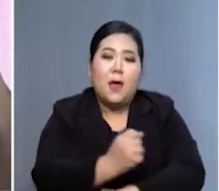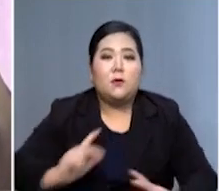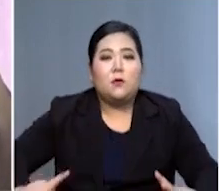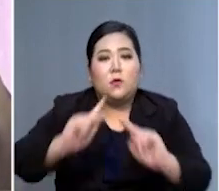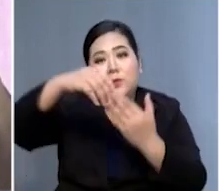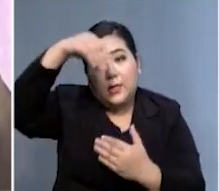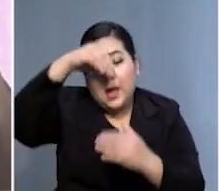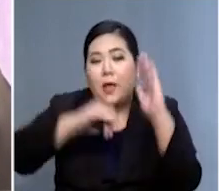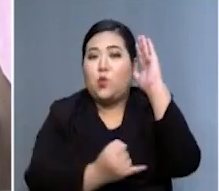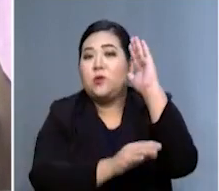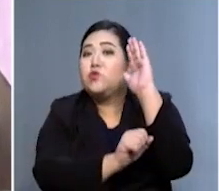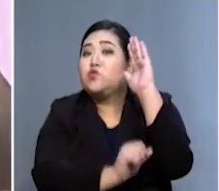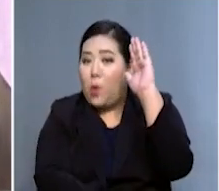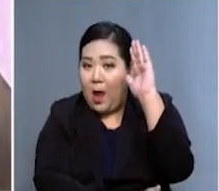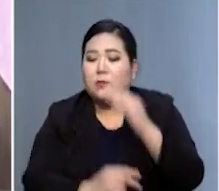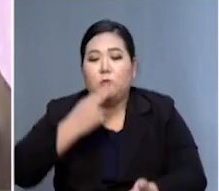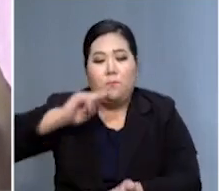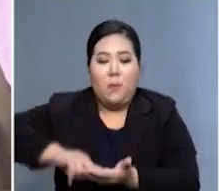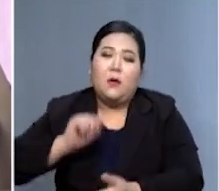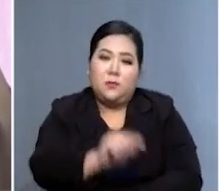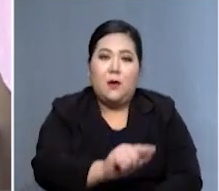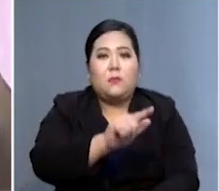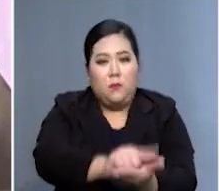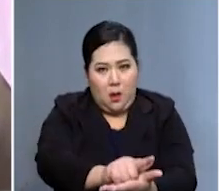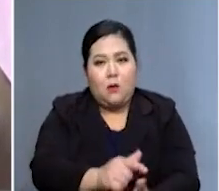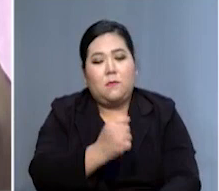จังหวัดที่จะออกหนังสือสั่งให้ออกจากราชการไว้ก่อนก็จะ